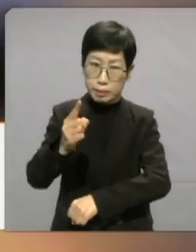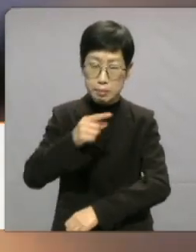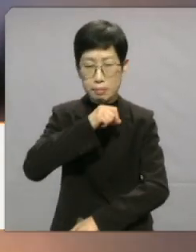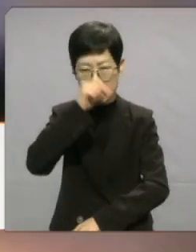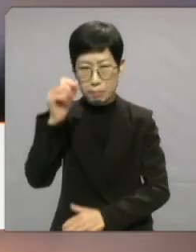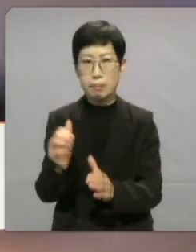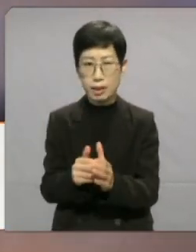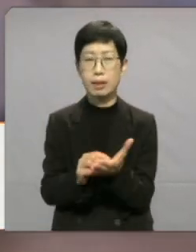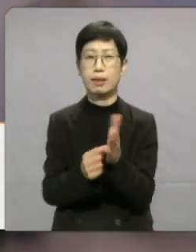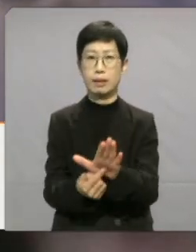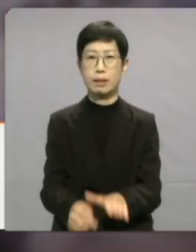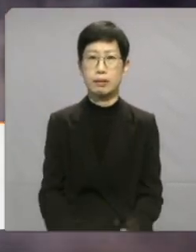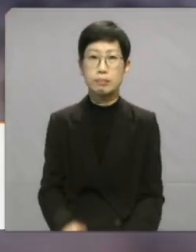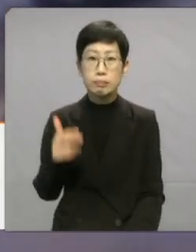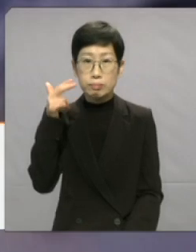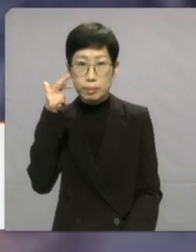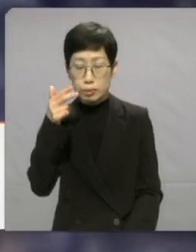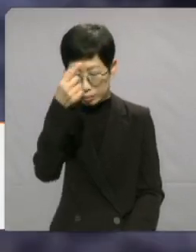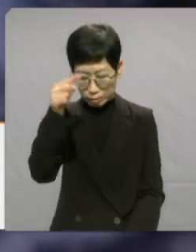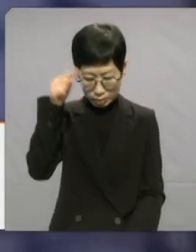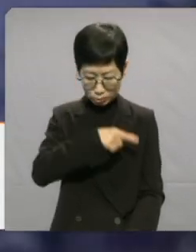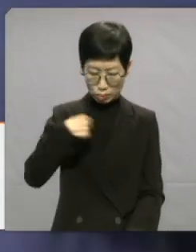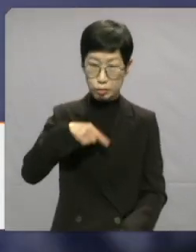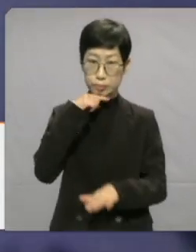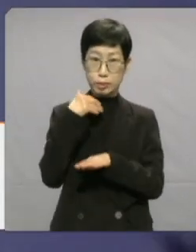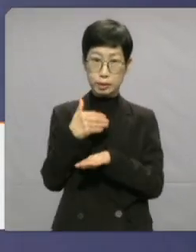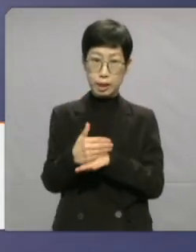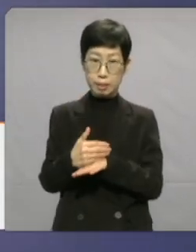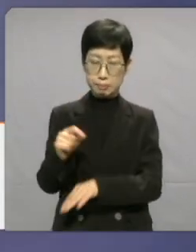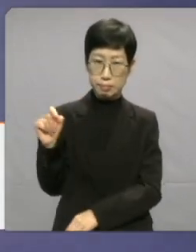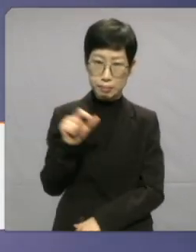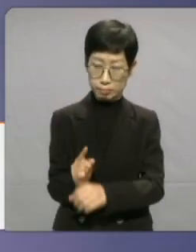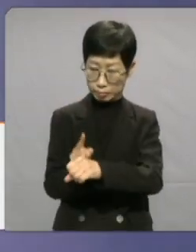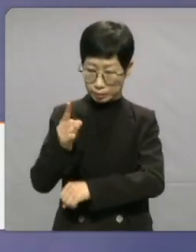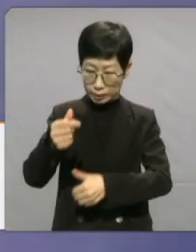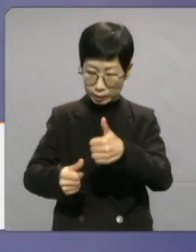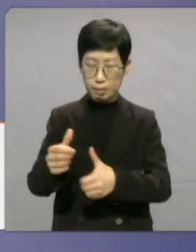밝혔습니다. 현재 미국과 러시아, 중국, 북한이 극초음속 미사일 시험